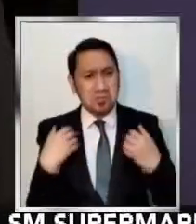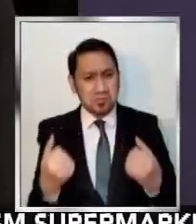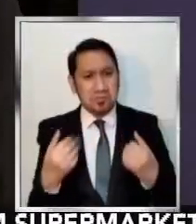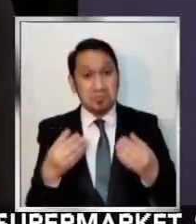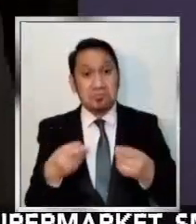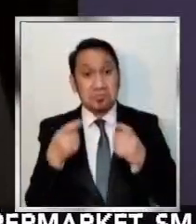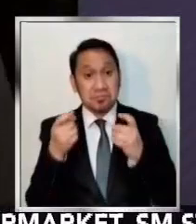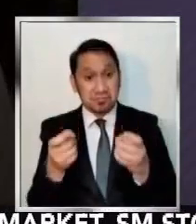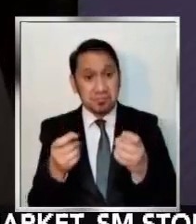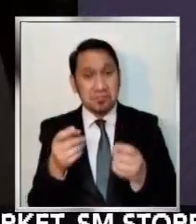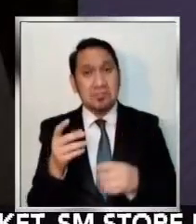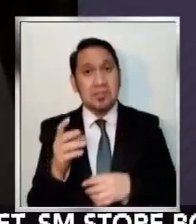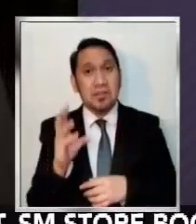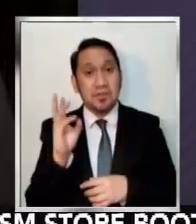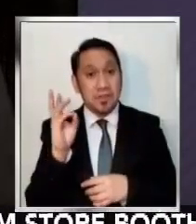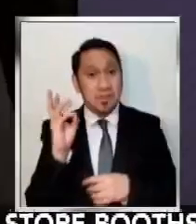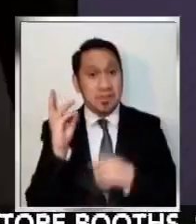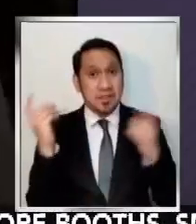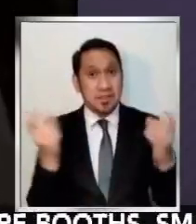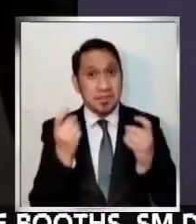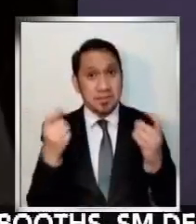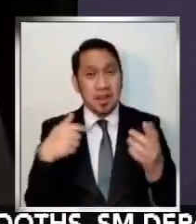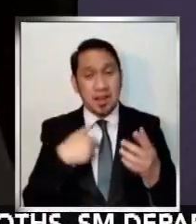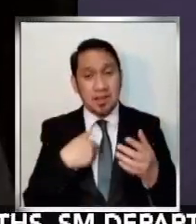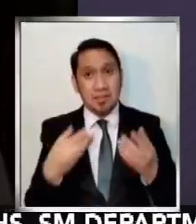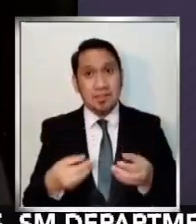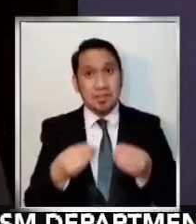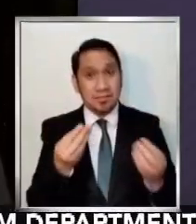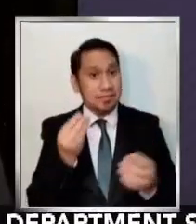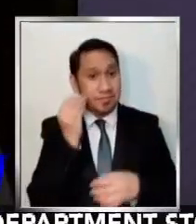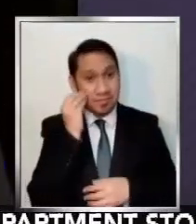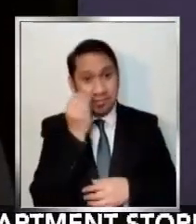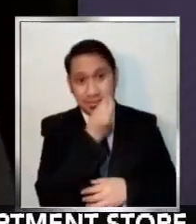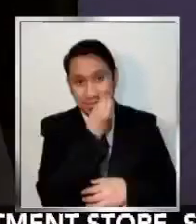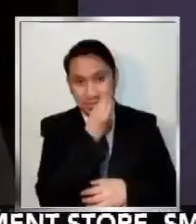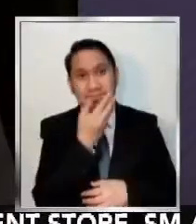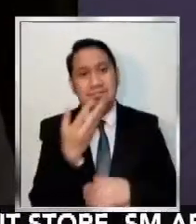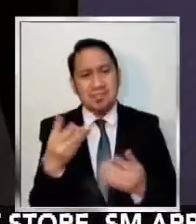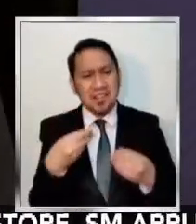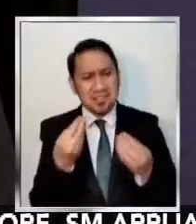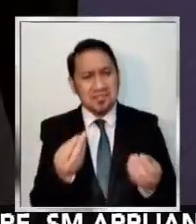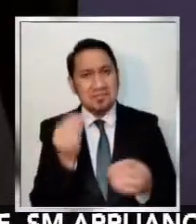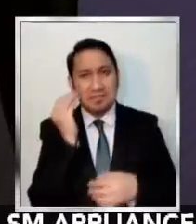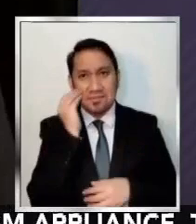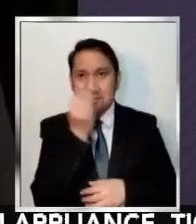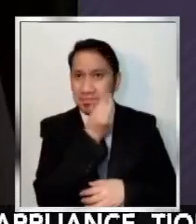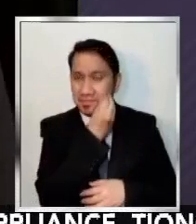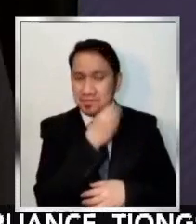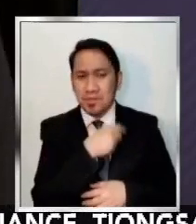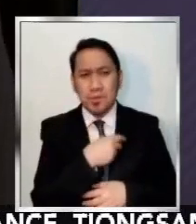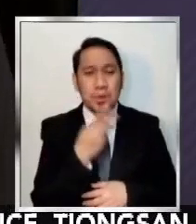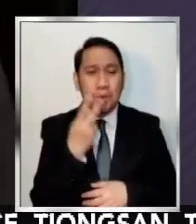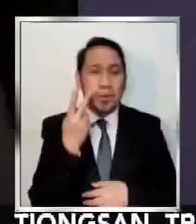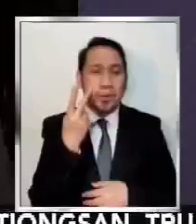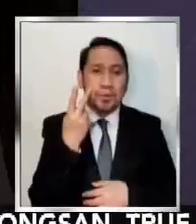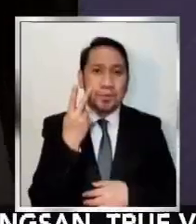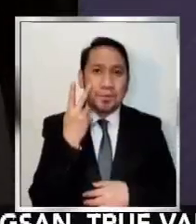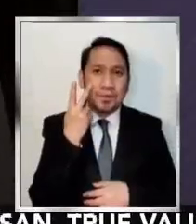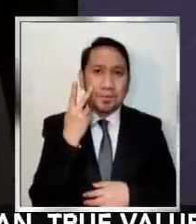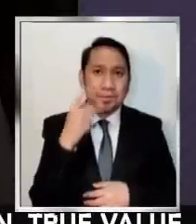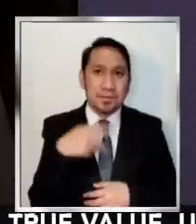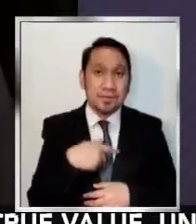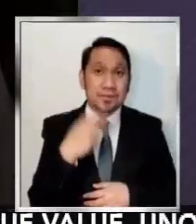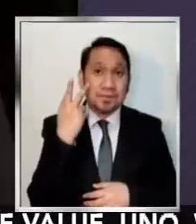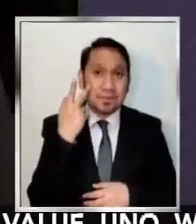Pinadalan ko siya ng flowers para... Yeah, oo. So... nakita ako ng ng delivery